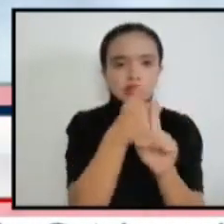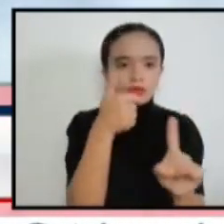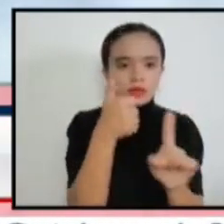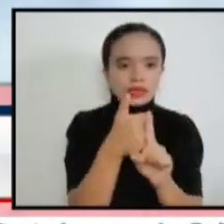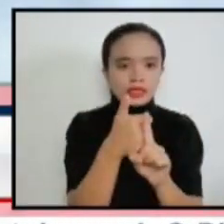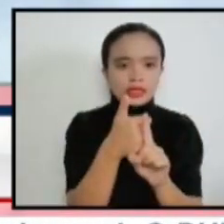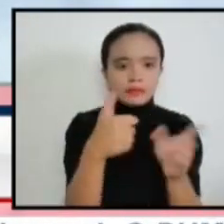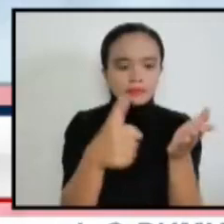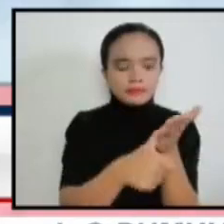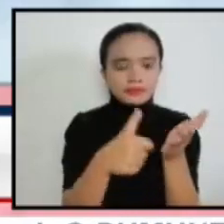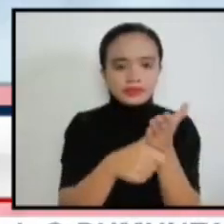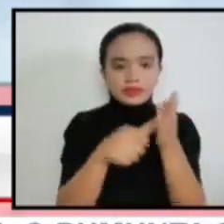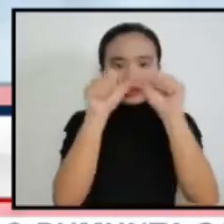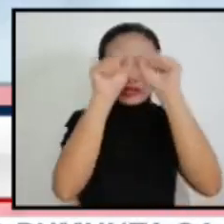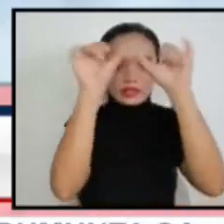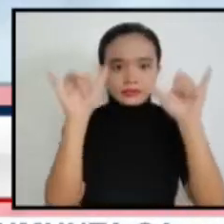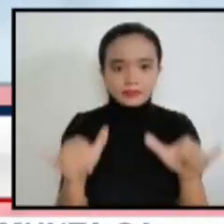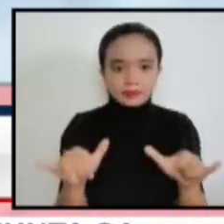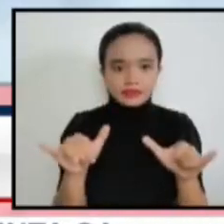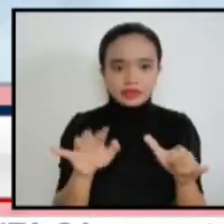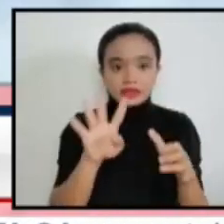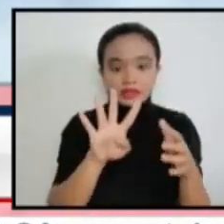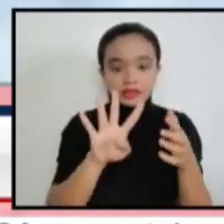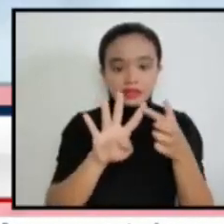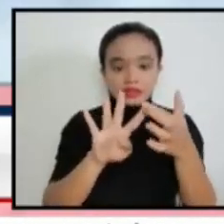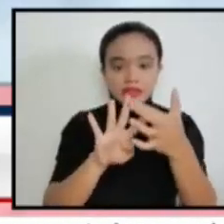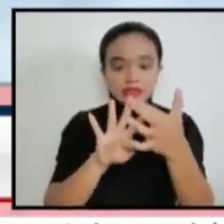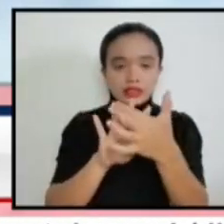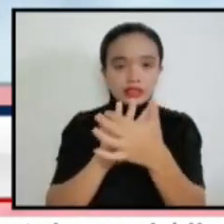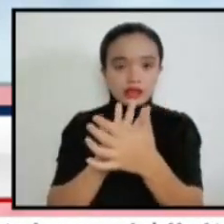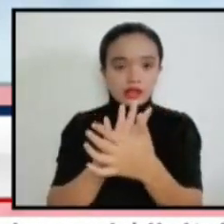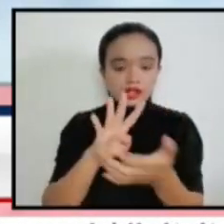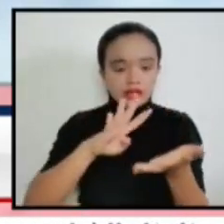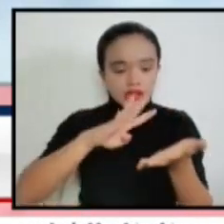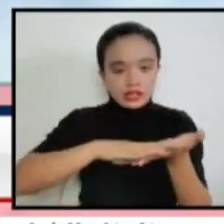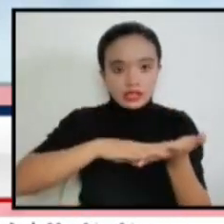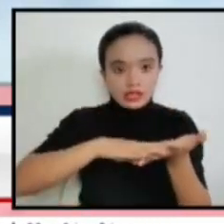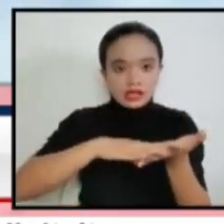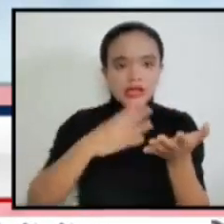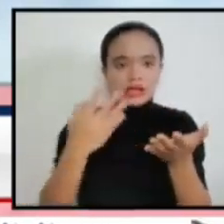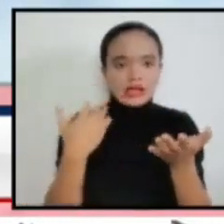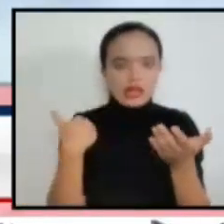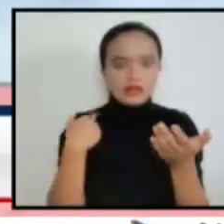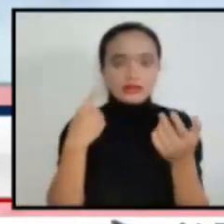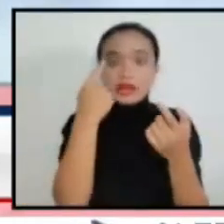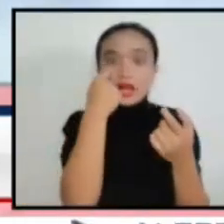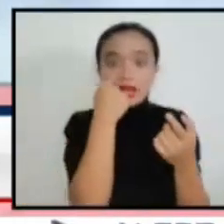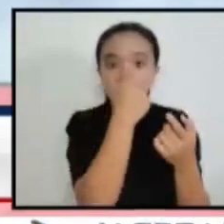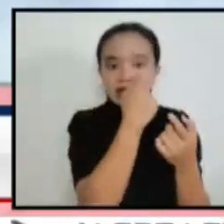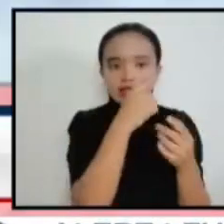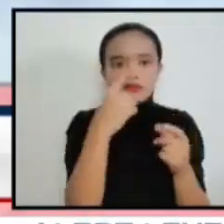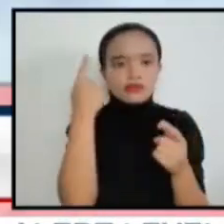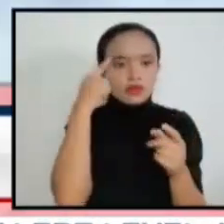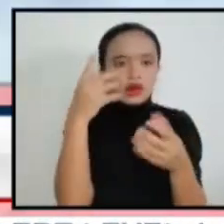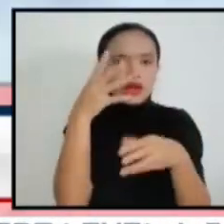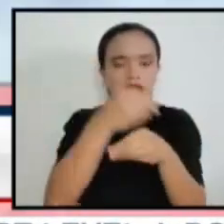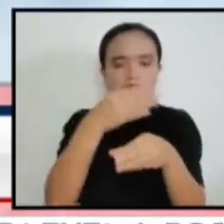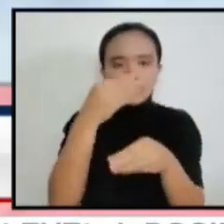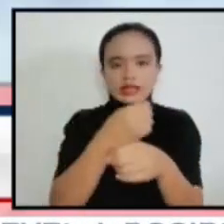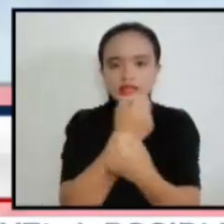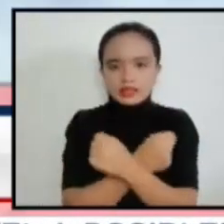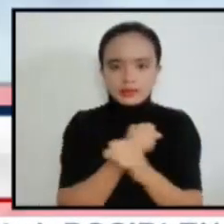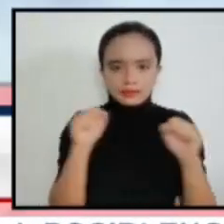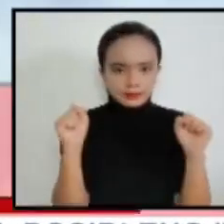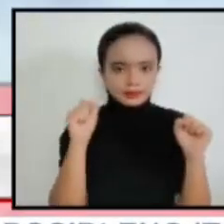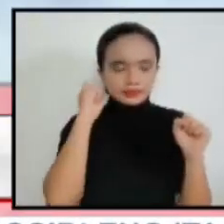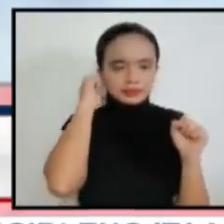litrato at 4 na daliri, magkakaroon din ng eye scanning para sa dagdag seguridad sa mga boboto. Samantala, patuloy